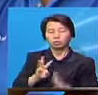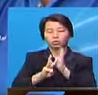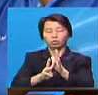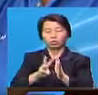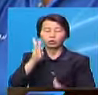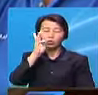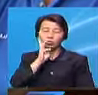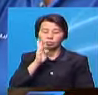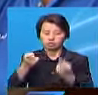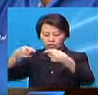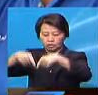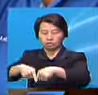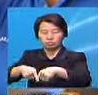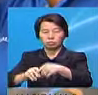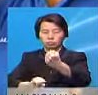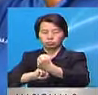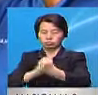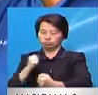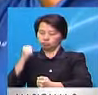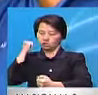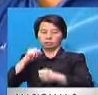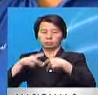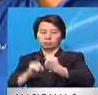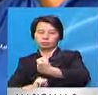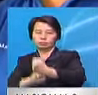wanita UMNO yang merupakan tulang belakang parti.